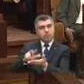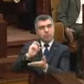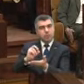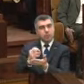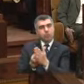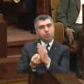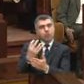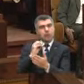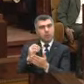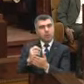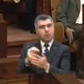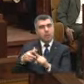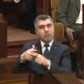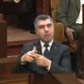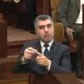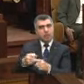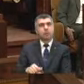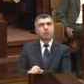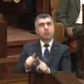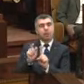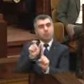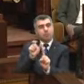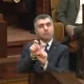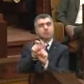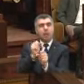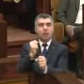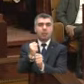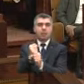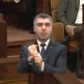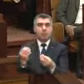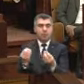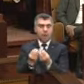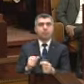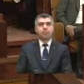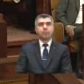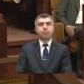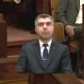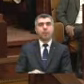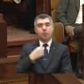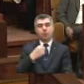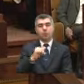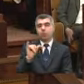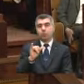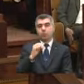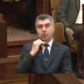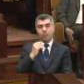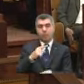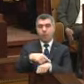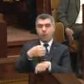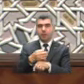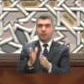القطاع الصناعي ولحماية المشتغلين به، وكذلك ما هي الآليات؟ شكرا السيد